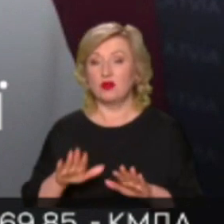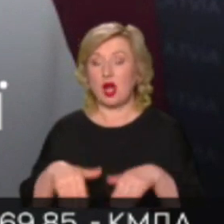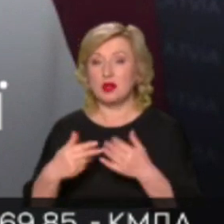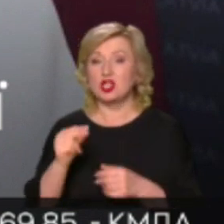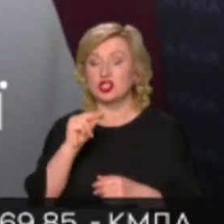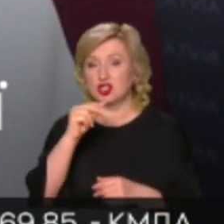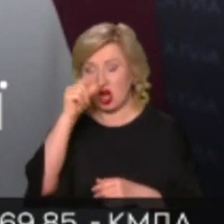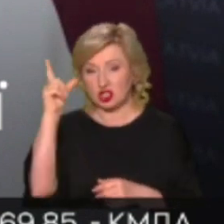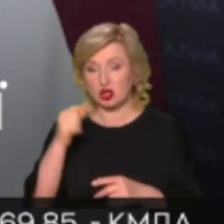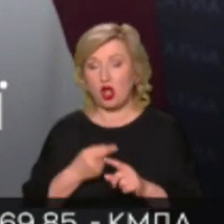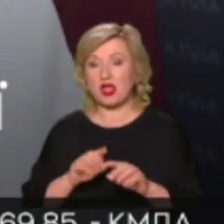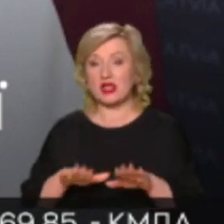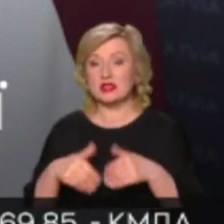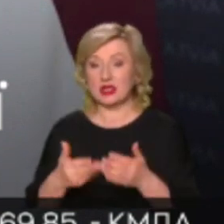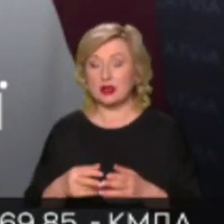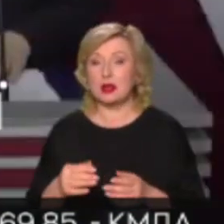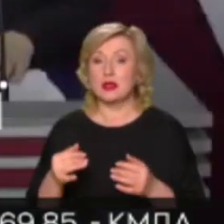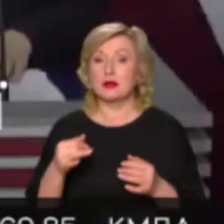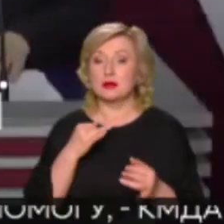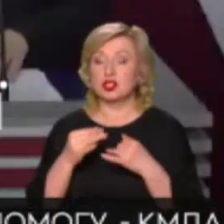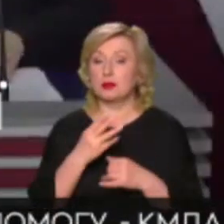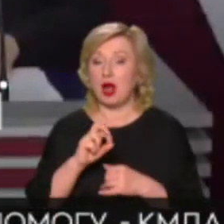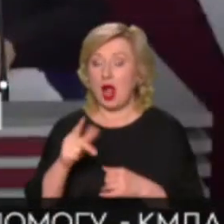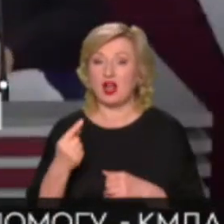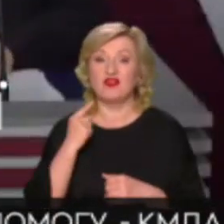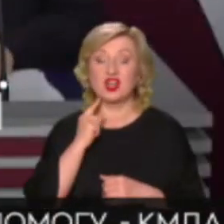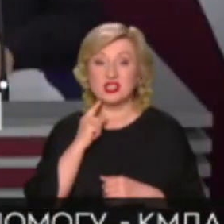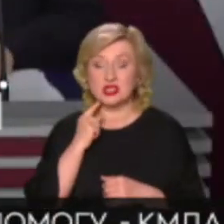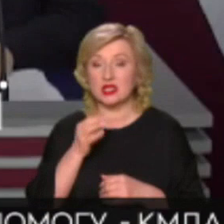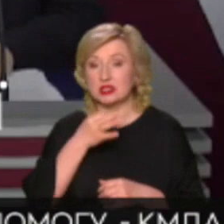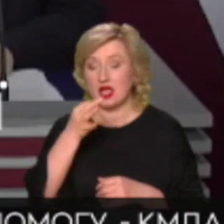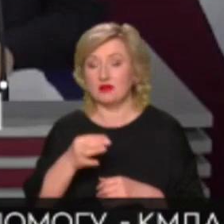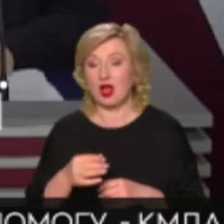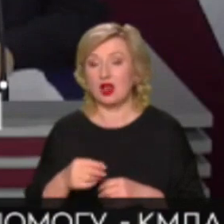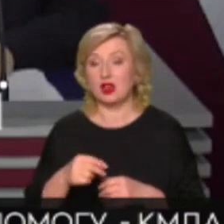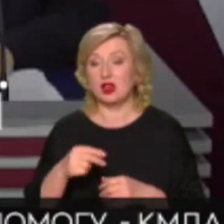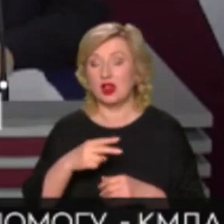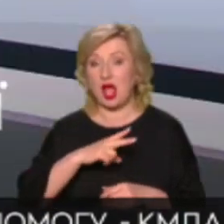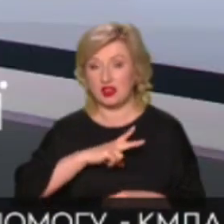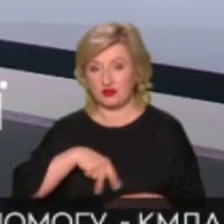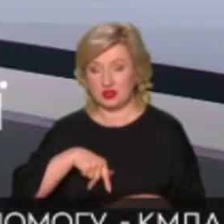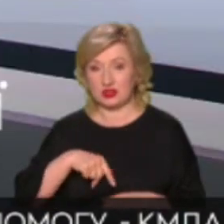це на спільній прес-конференції з прем'єром Денисом Шмигалем у Ризі заявила його латвійська колега Евіка Сеління.